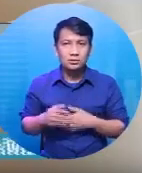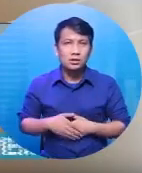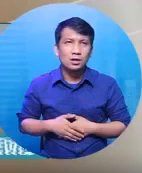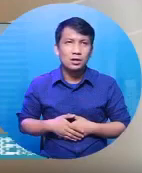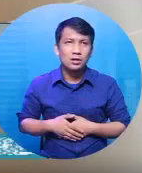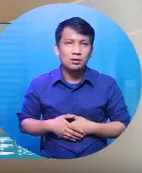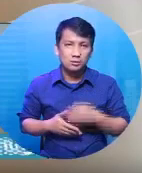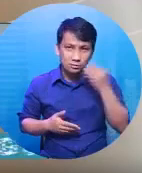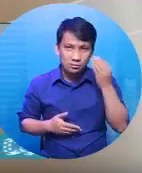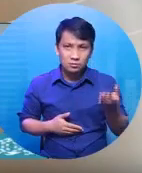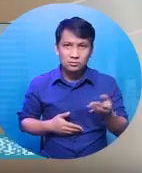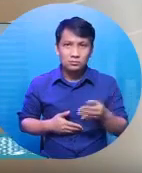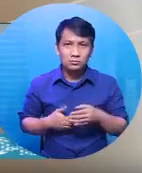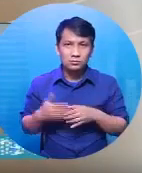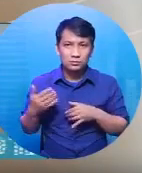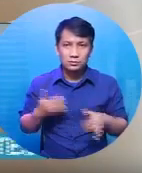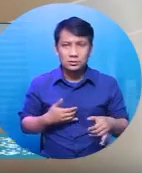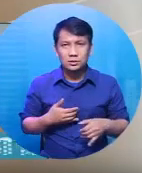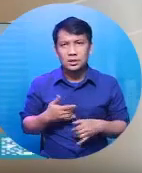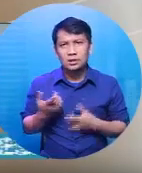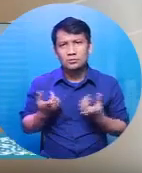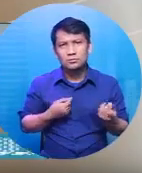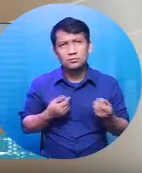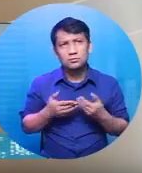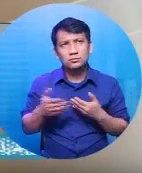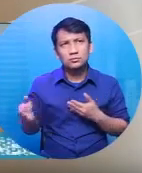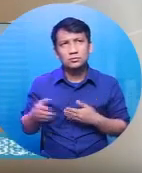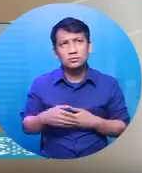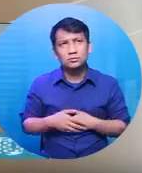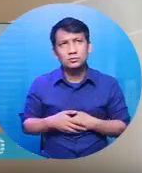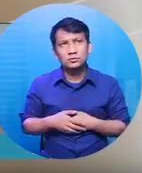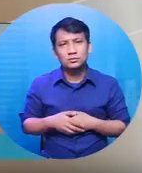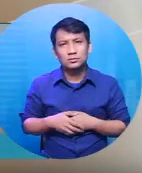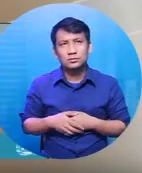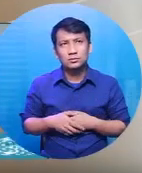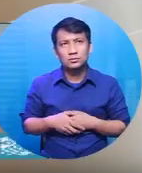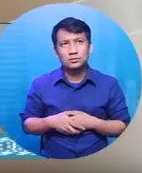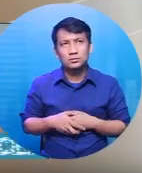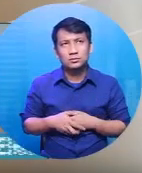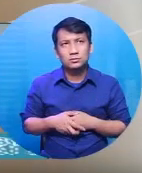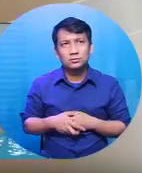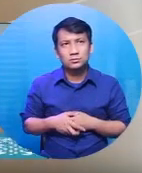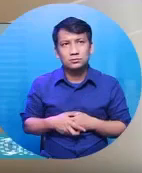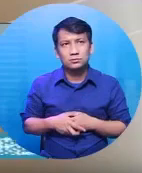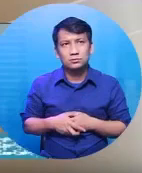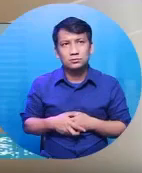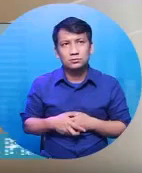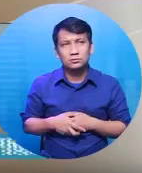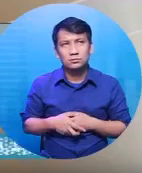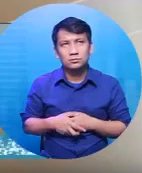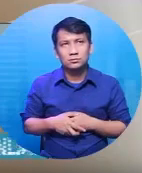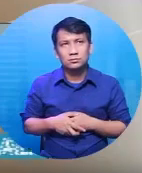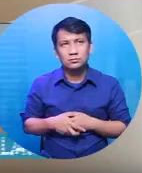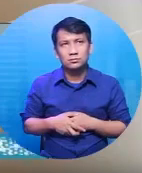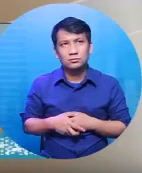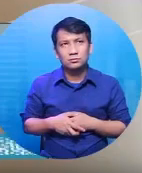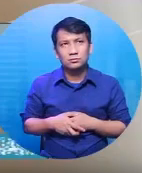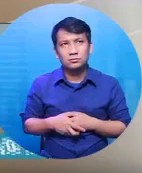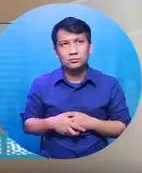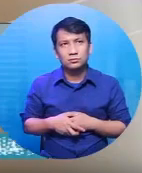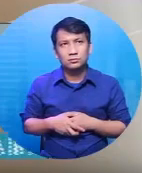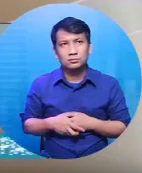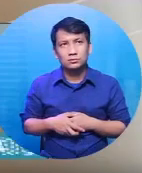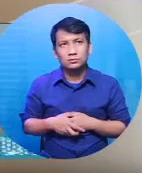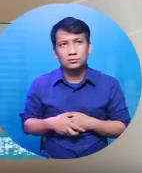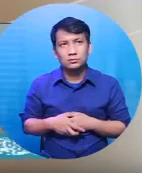ang pagkakaalam ko ngayon, meron natang silang natanggap, lahat ata, parang 1,000 a month ata, yung federal. I don't